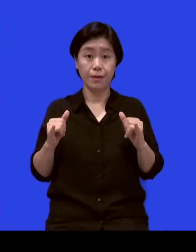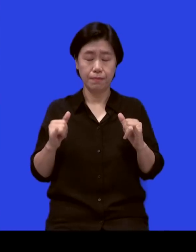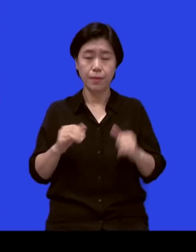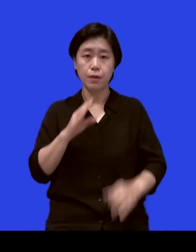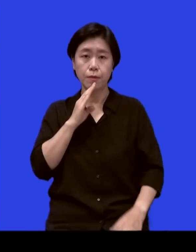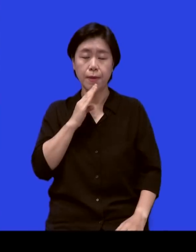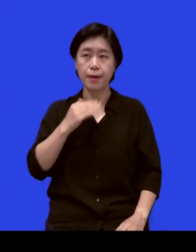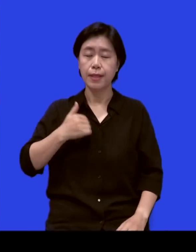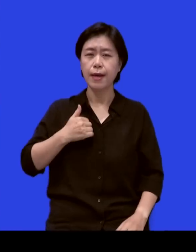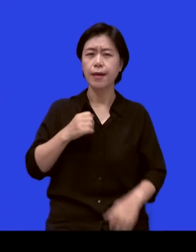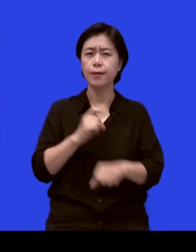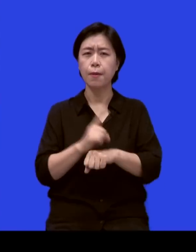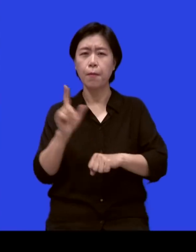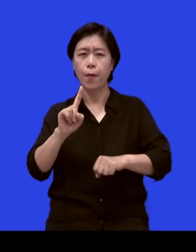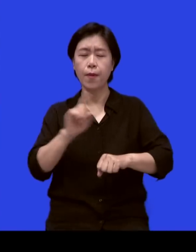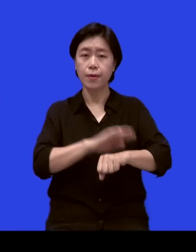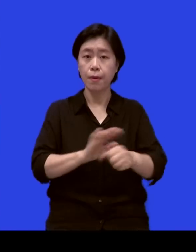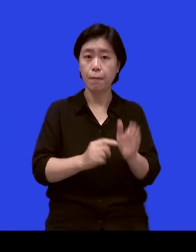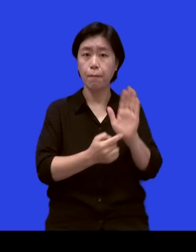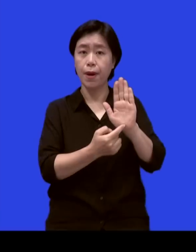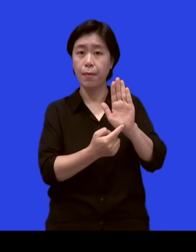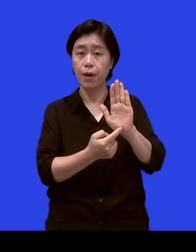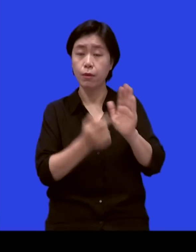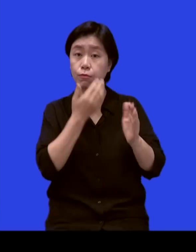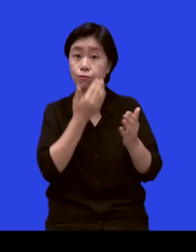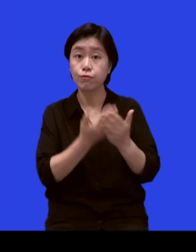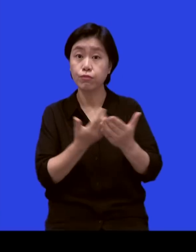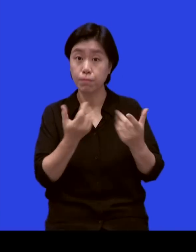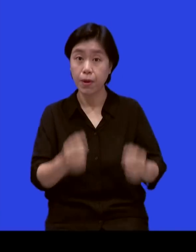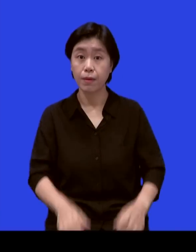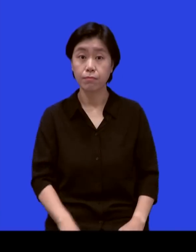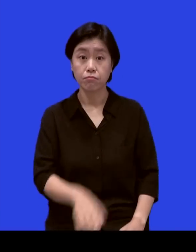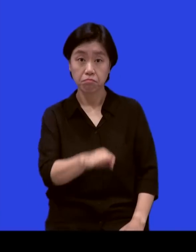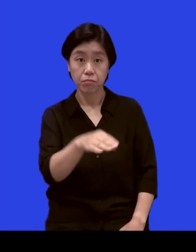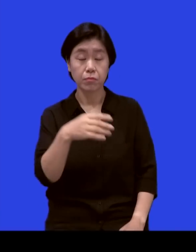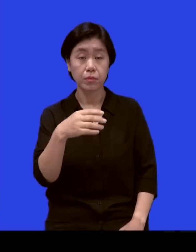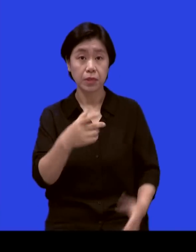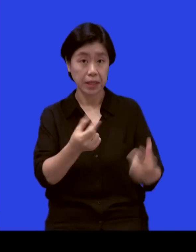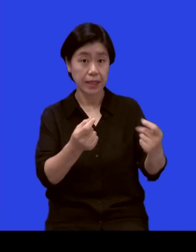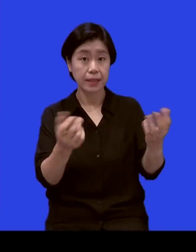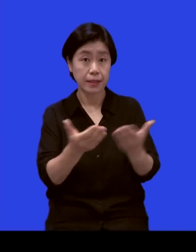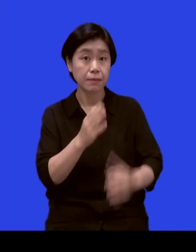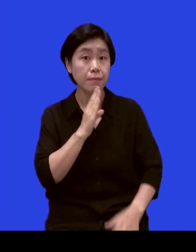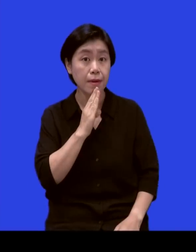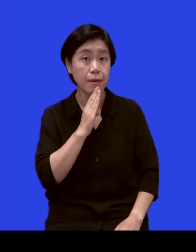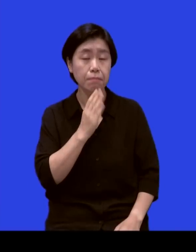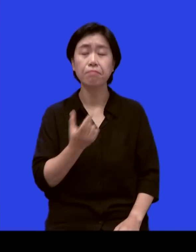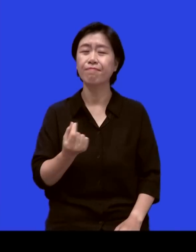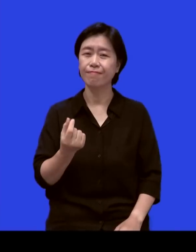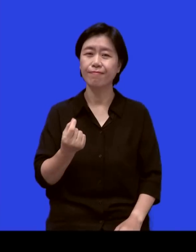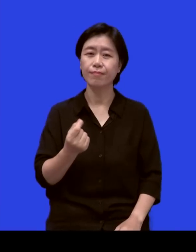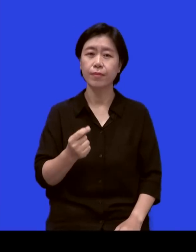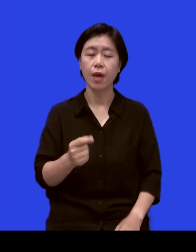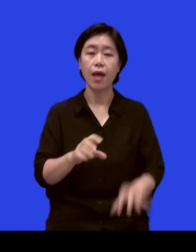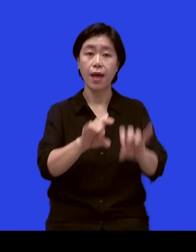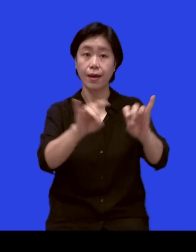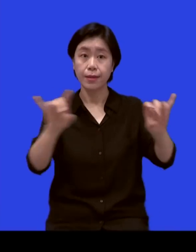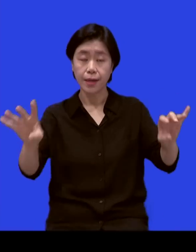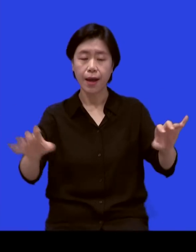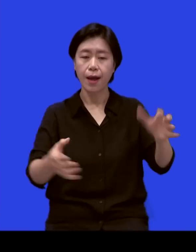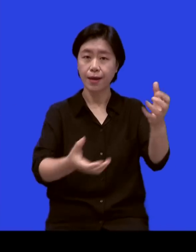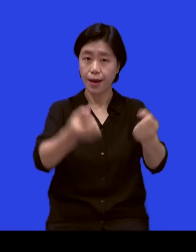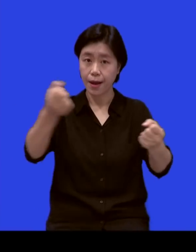그죠. 그런 캐릭터를 만들어주는 일인가요? 예, 이제 본인들 이제 가지고 있는 장점들을 좀 잘 살려서